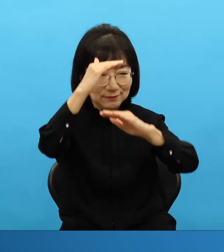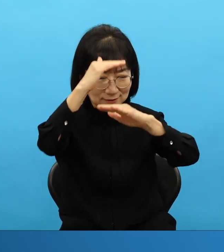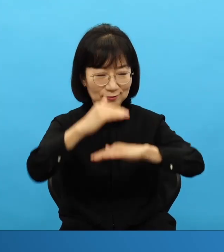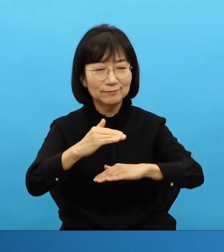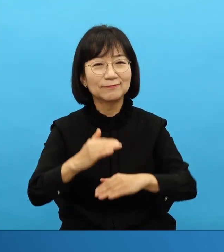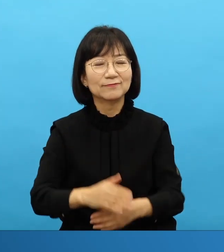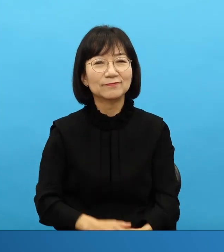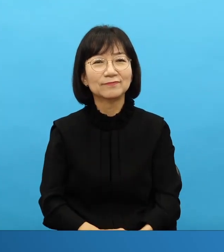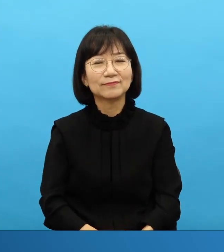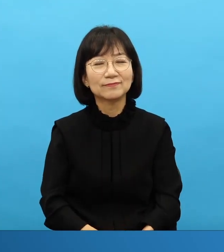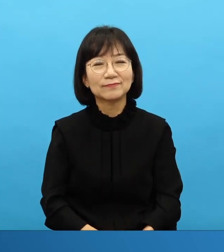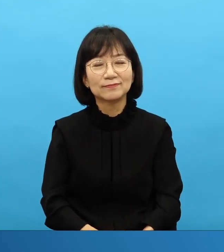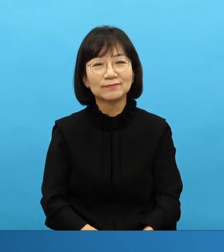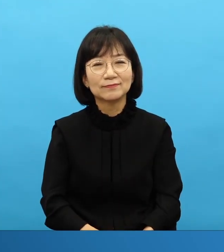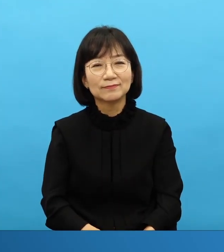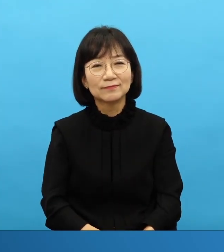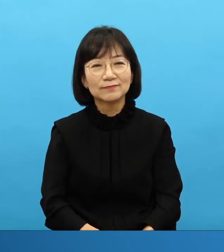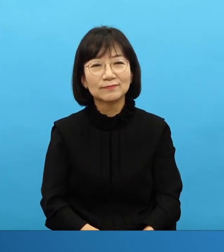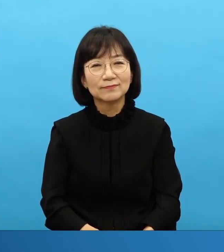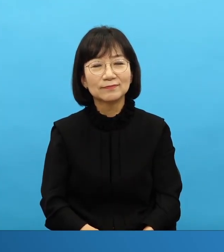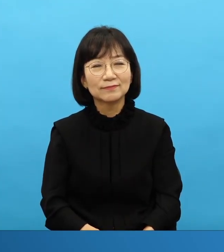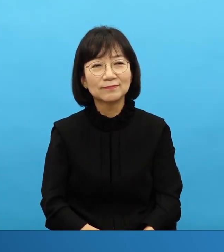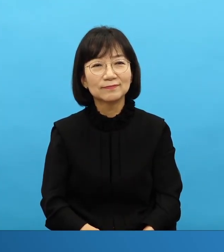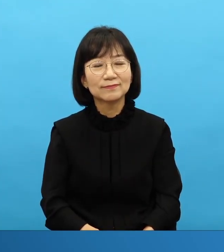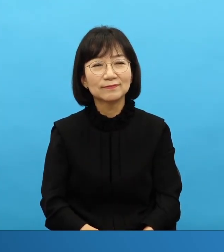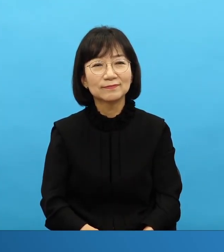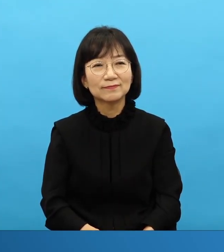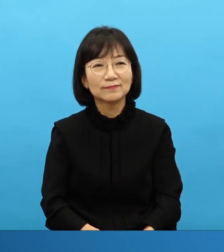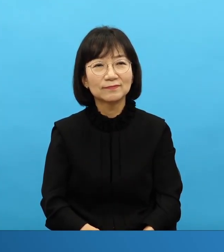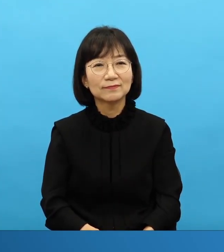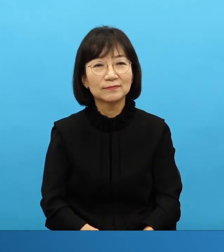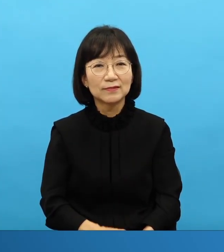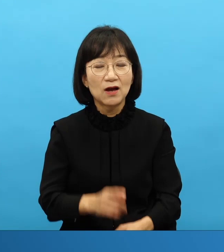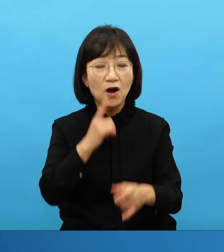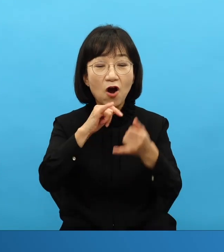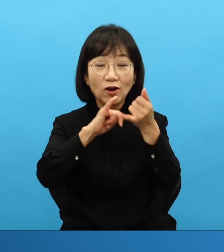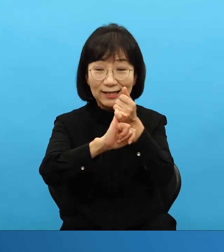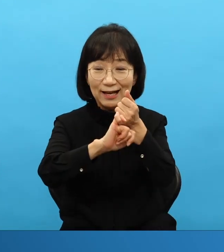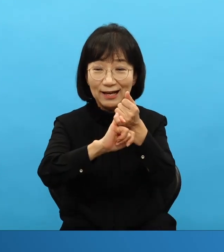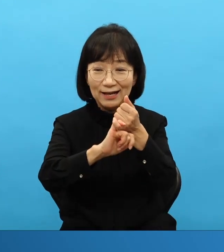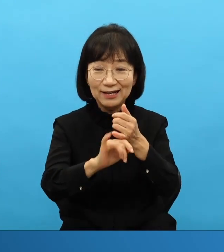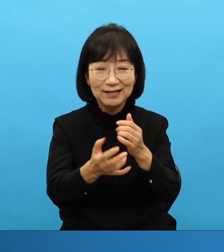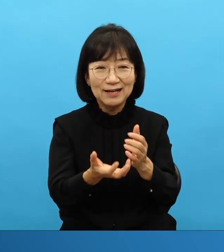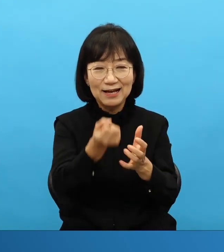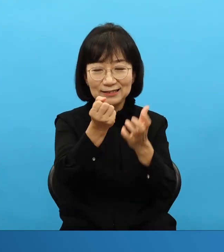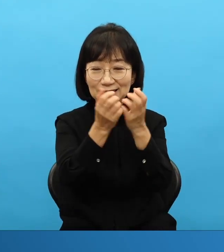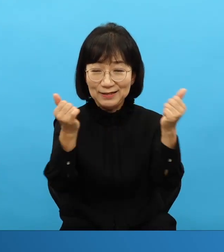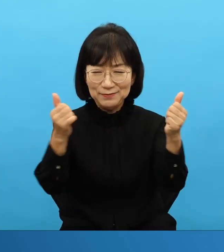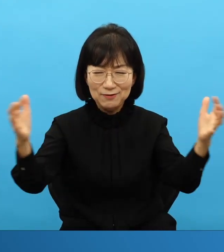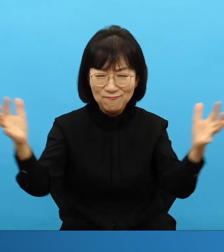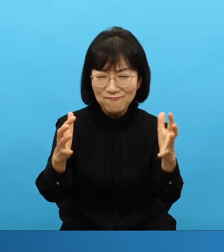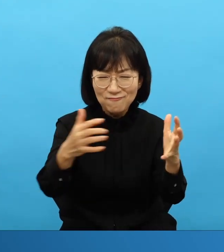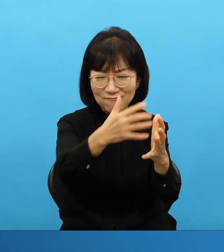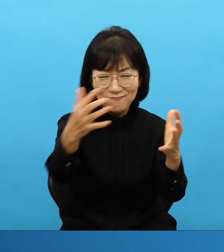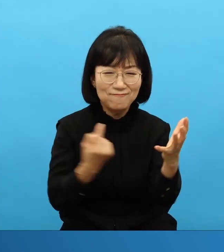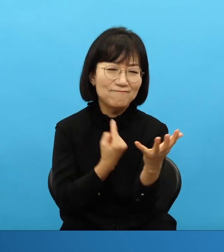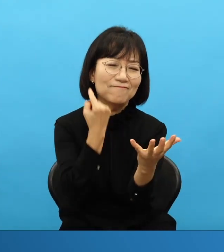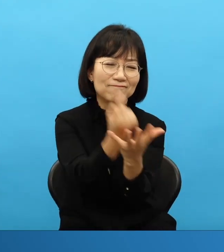召了我们。 이게 바로 이 언약의 대 속에 있는 사람입니다. 这个就是站在约的队列之中的